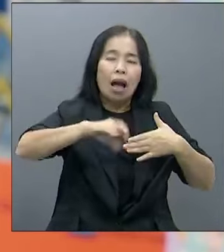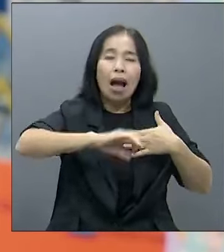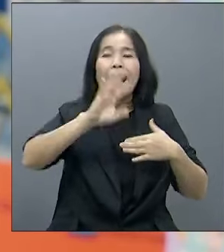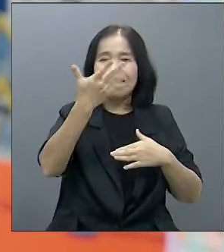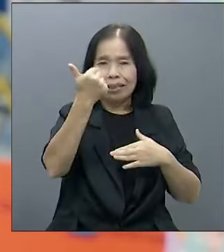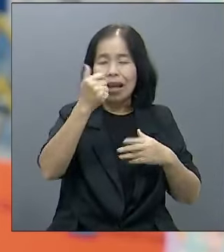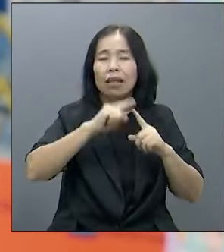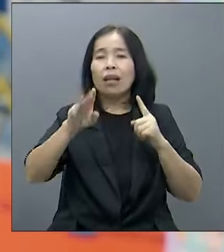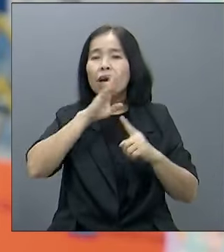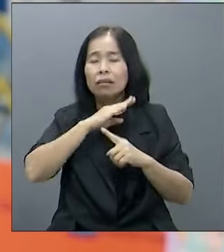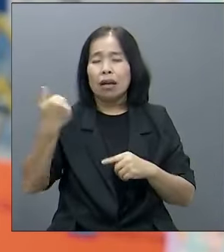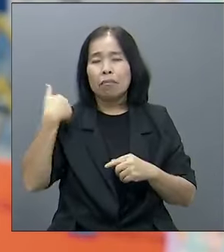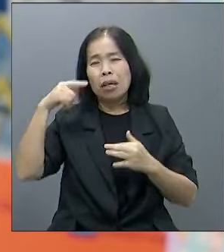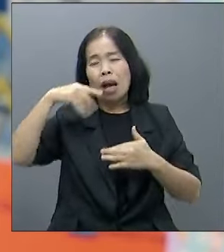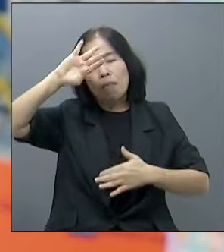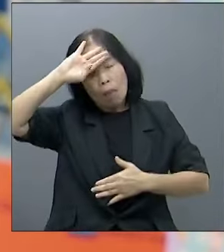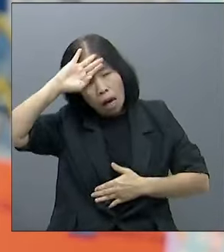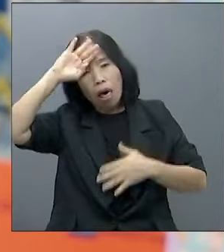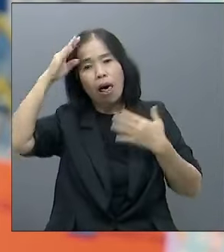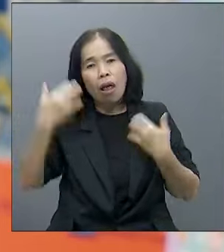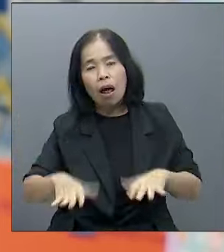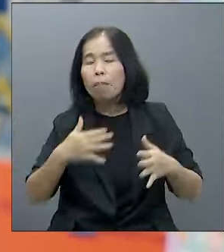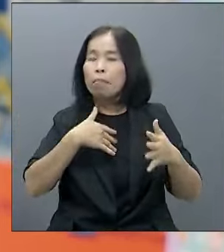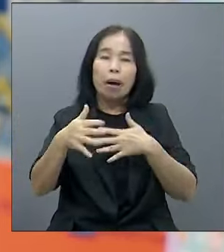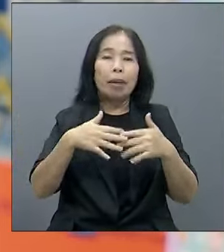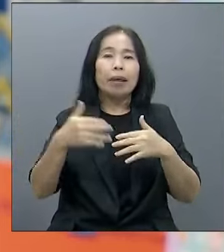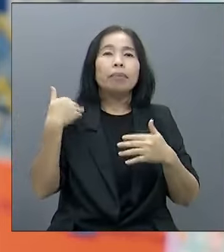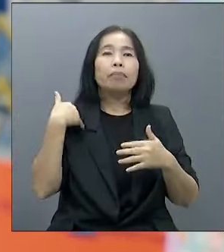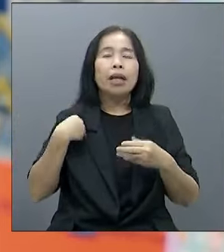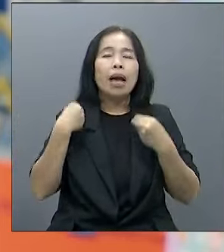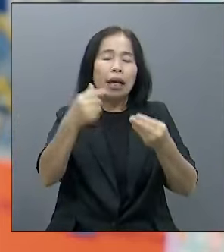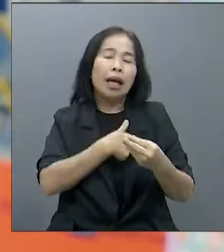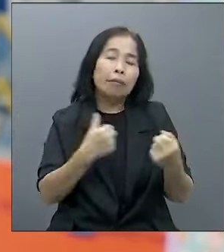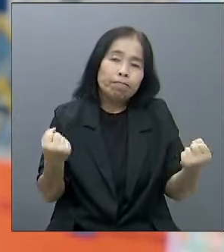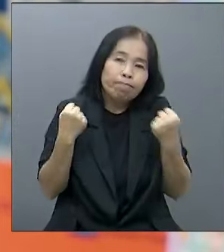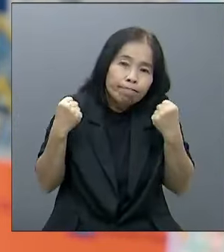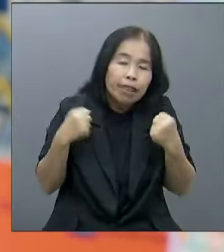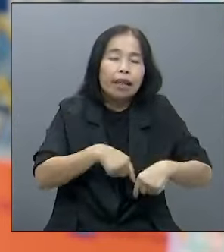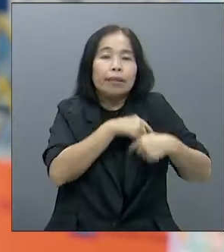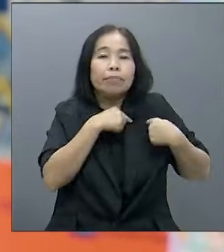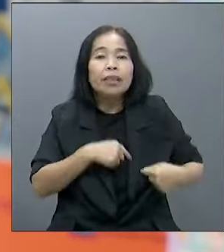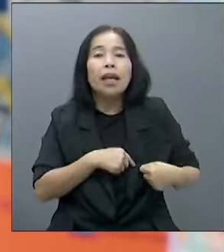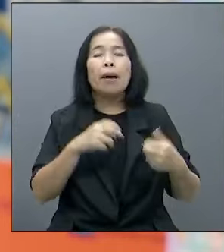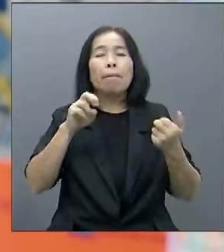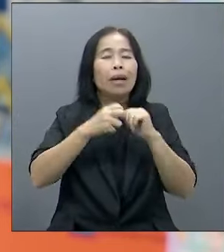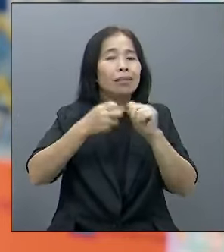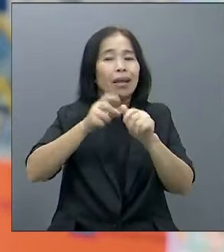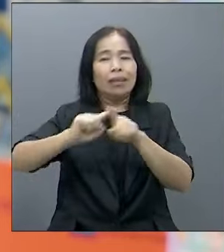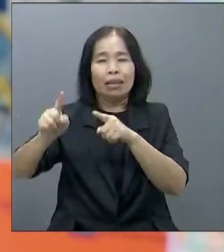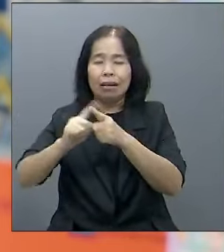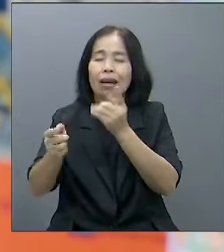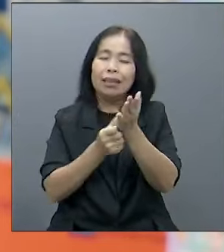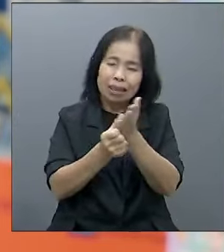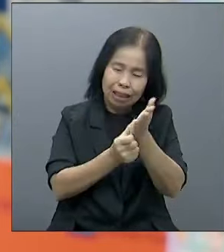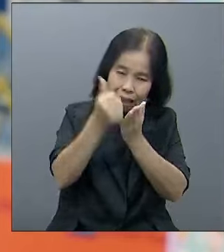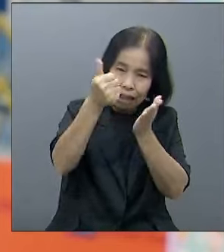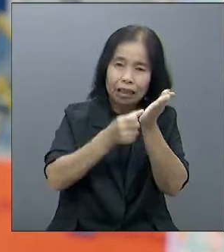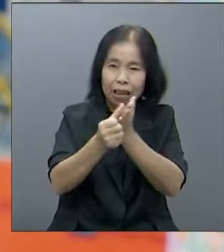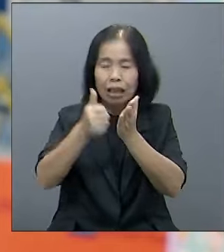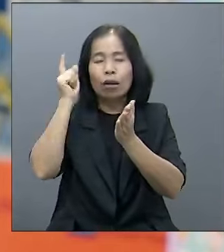ผู้ป่วยนะครับเราทางสโมสรนักศึกษาเองนะครับก็ขอเป็นกําลังใจให้กับทุกท่านนะครับปัญหาทุกปัญหาที่เกิดขึ้นนะครับก็จะมีทางออก